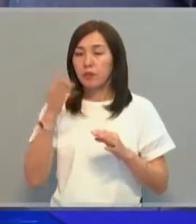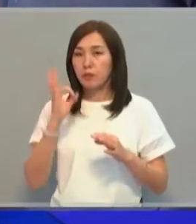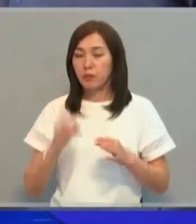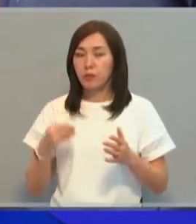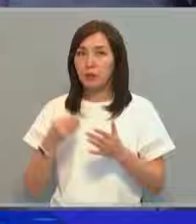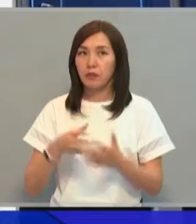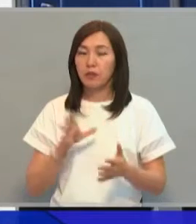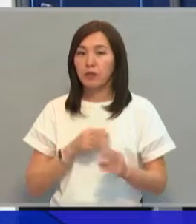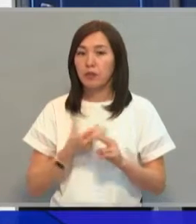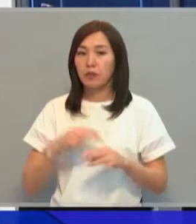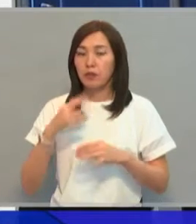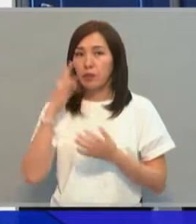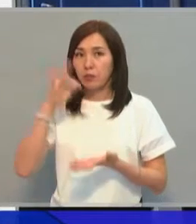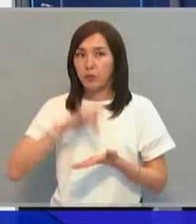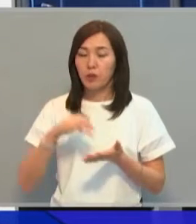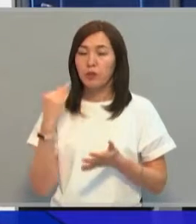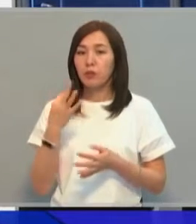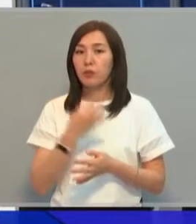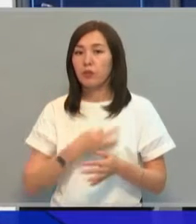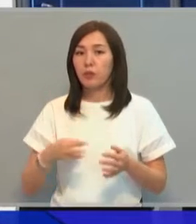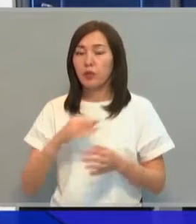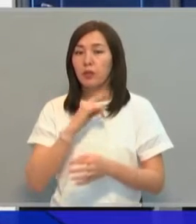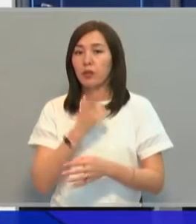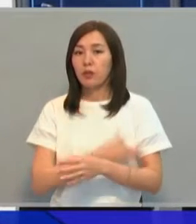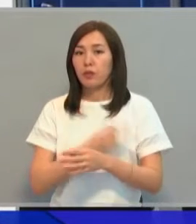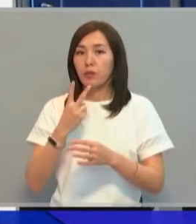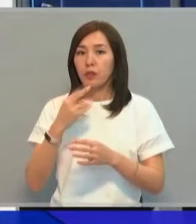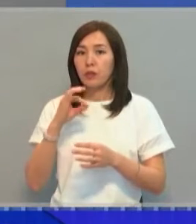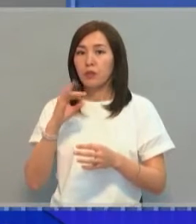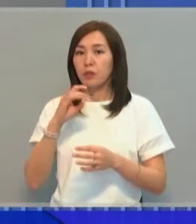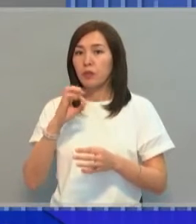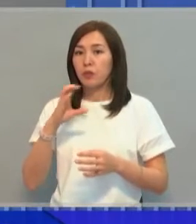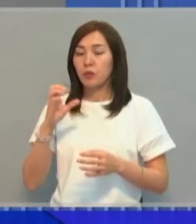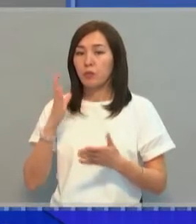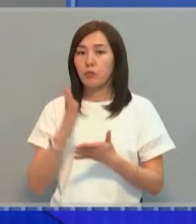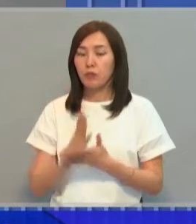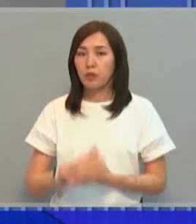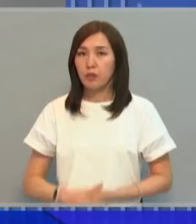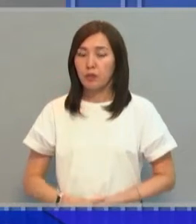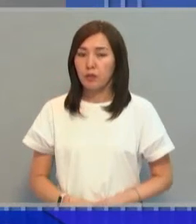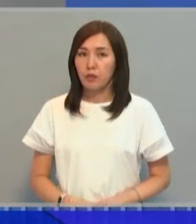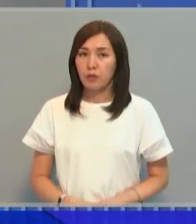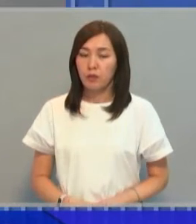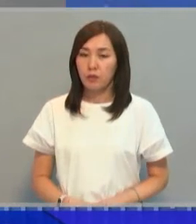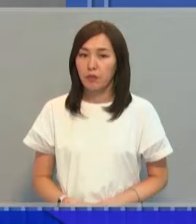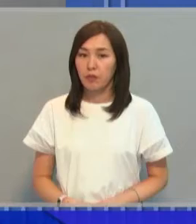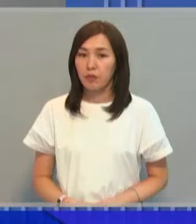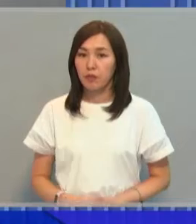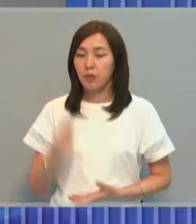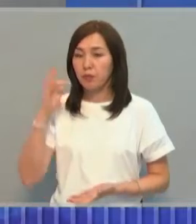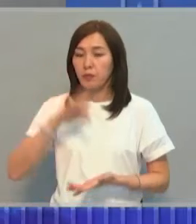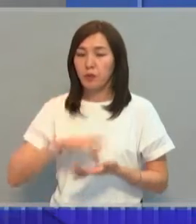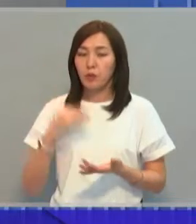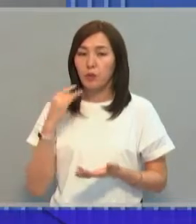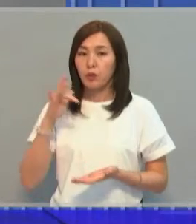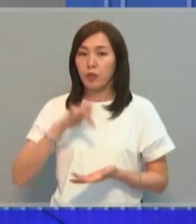25%-ға қымбаттатқан. Оның ішінде Шымкент пен Түркістан облысы қуат алатын екі басты серіктестігі де бар. Оның ішінде бізде Шымкент пен